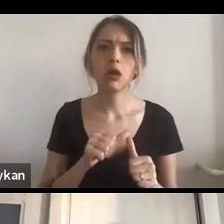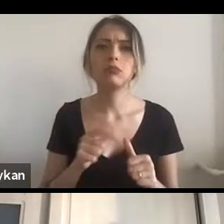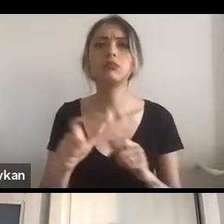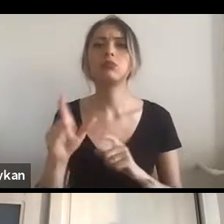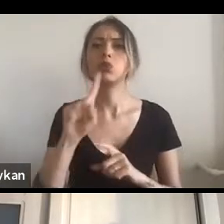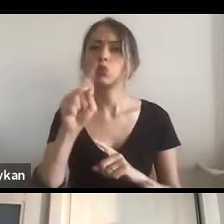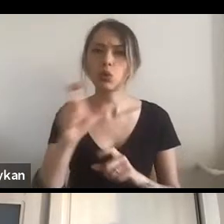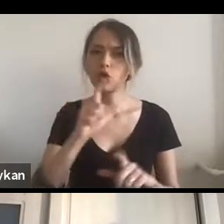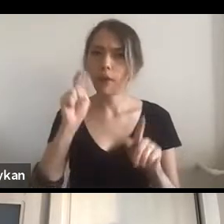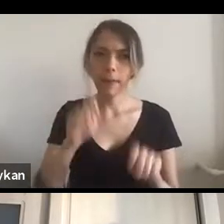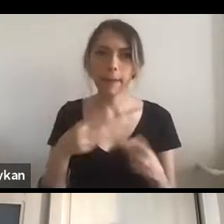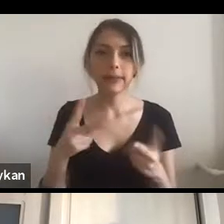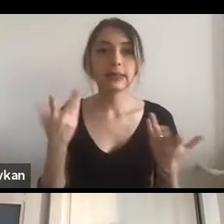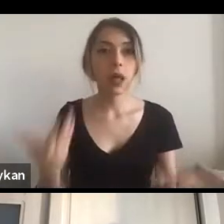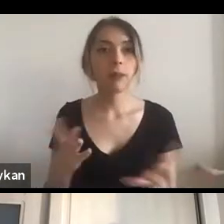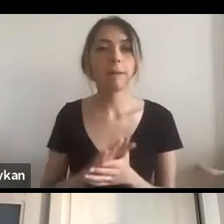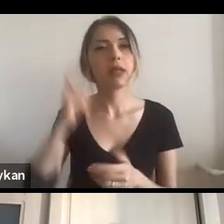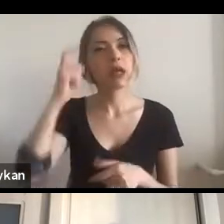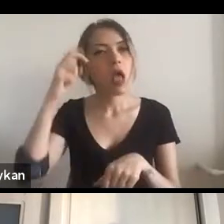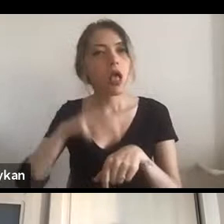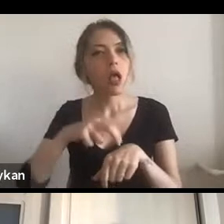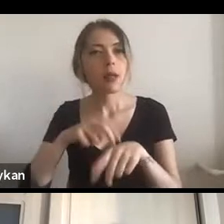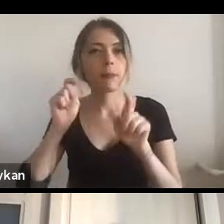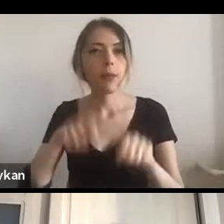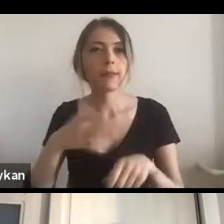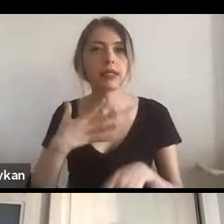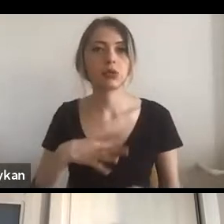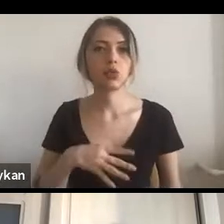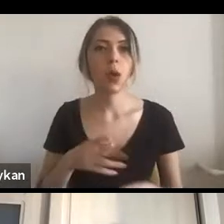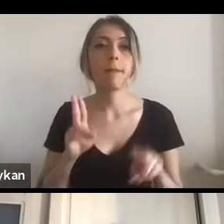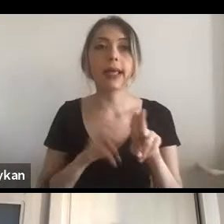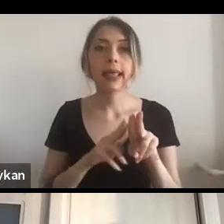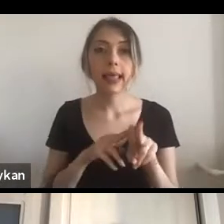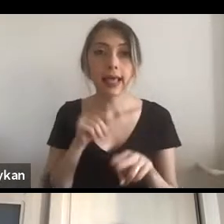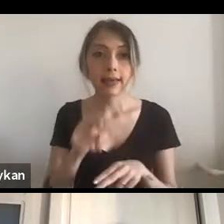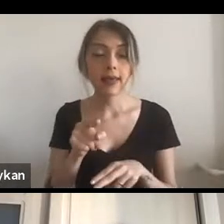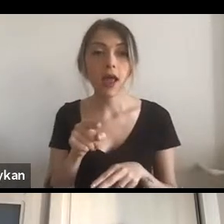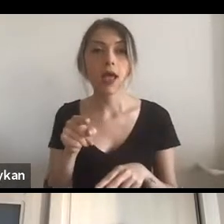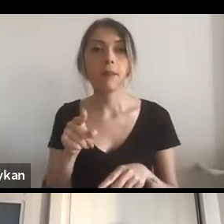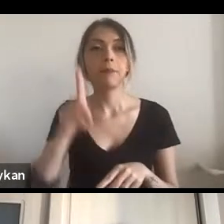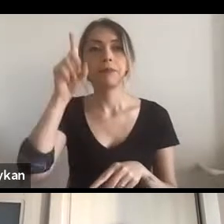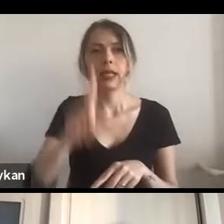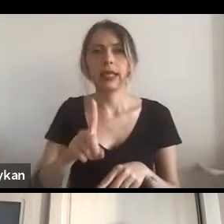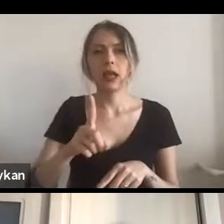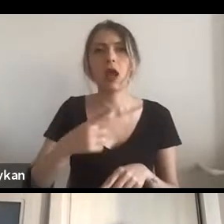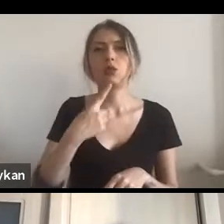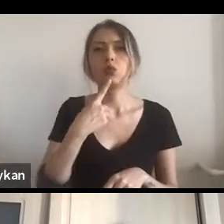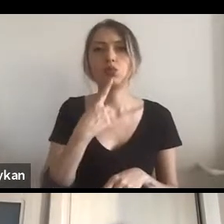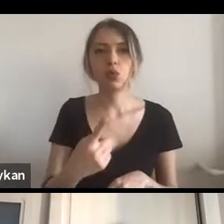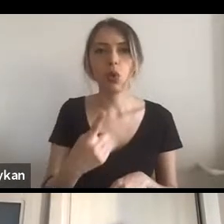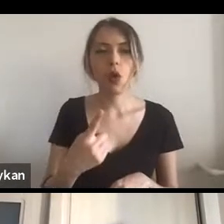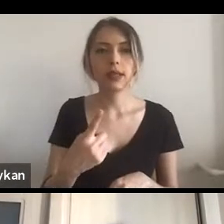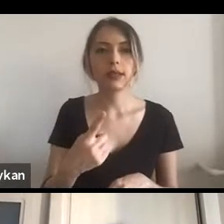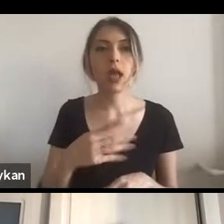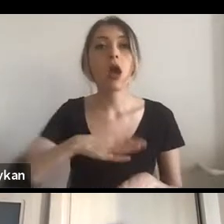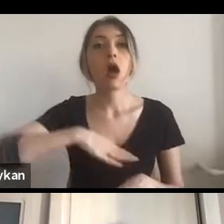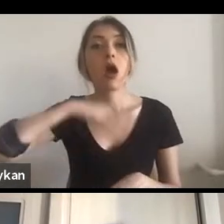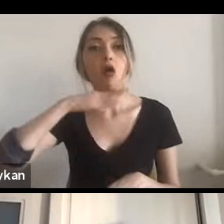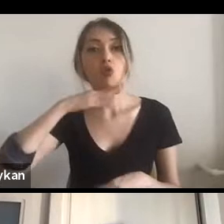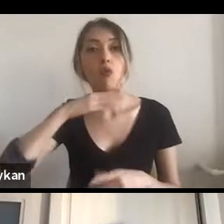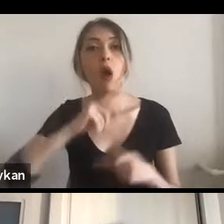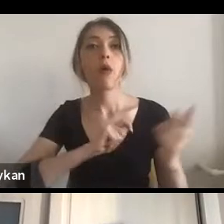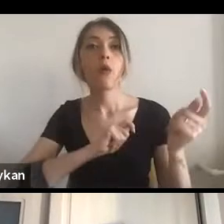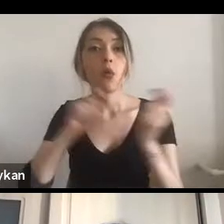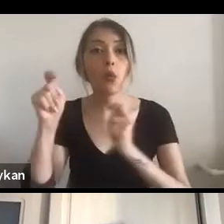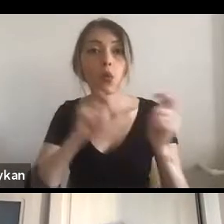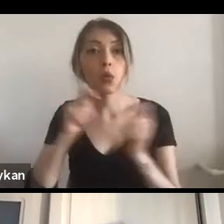şeyi hatırlatayım ben. Kerem ayrıyeten bu başlığında bahsettiği Avrupa uygulama